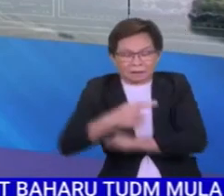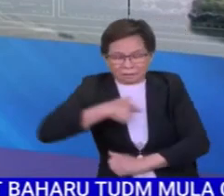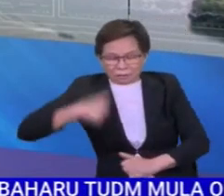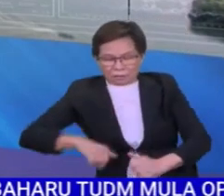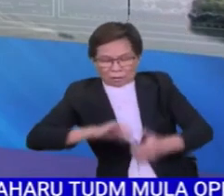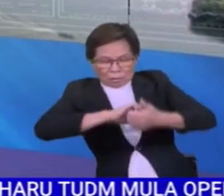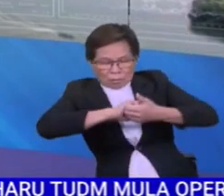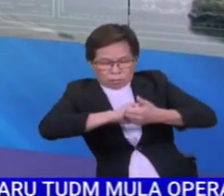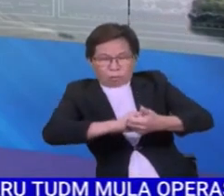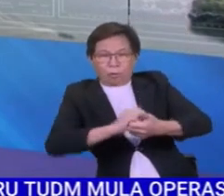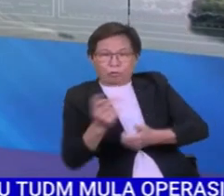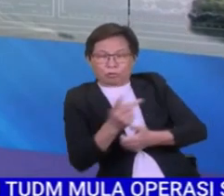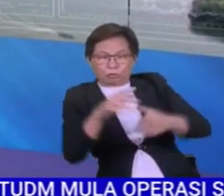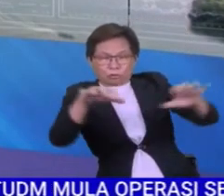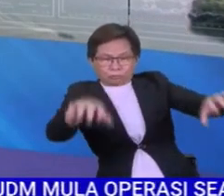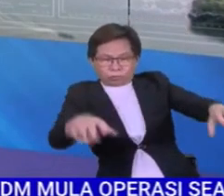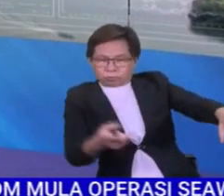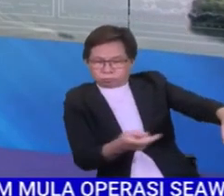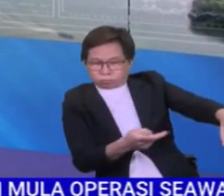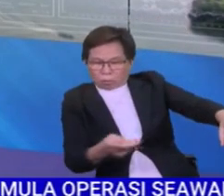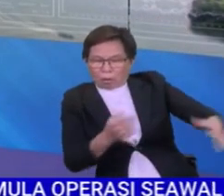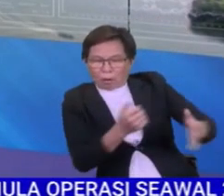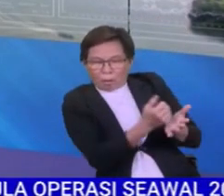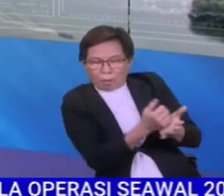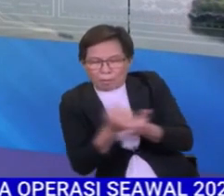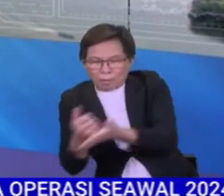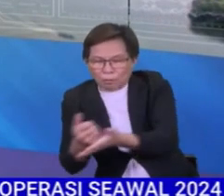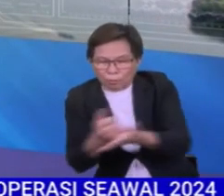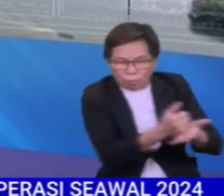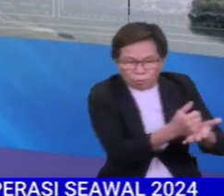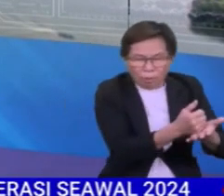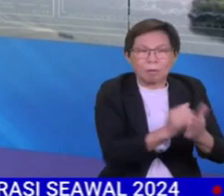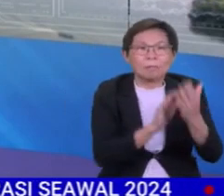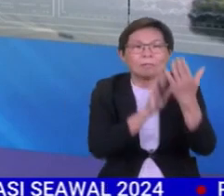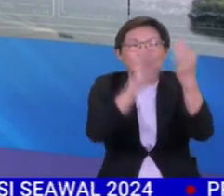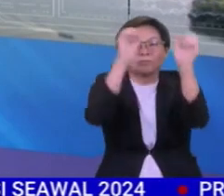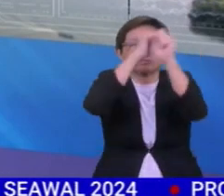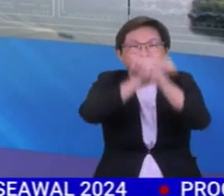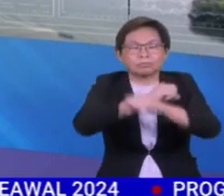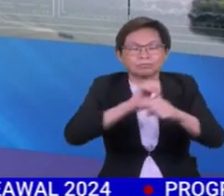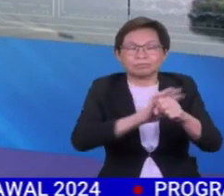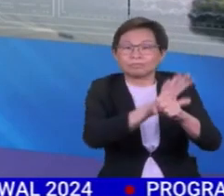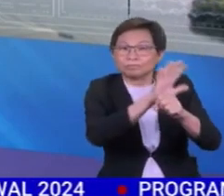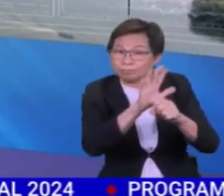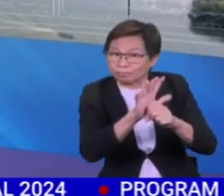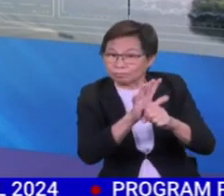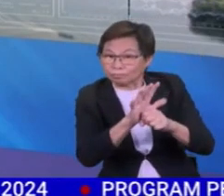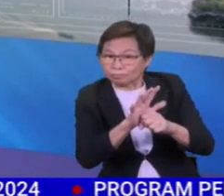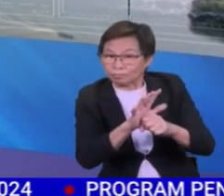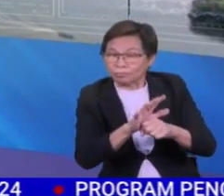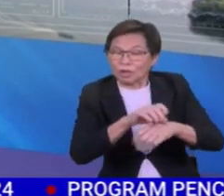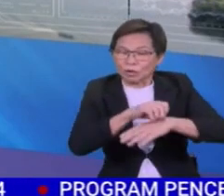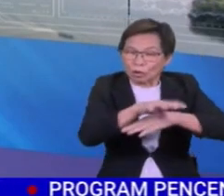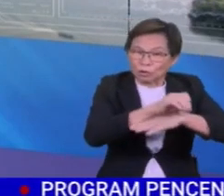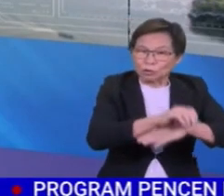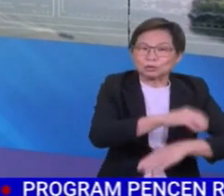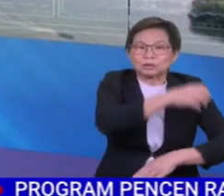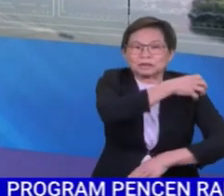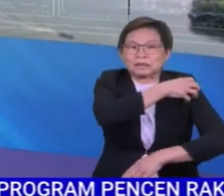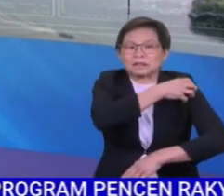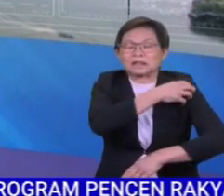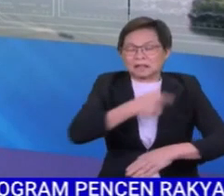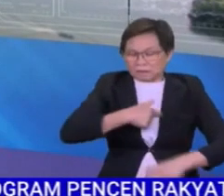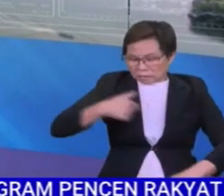terus erat dengan kedua-dua negara saling membantu ketika menempuh cabaran covid-19 konsul generalenal Republik